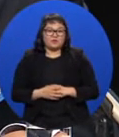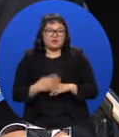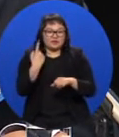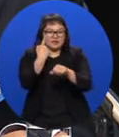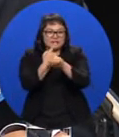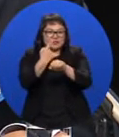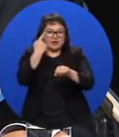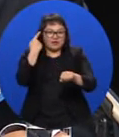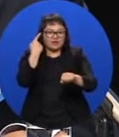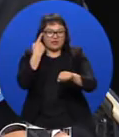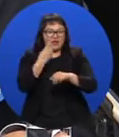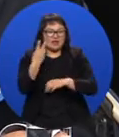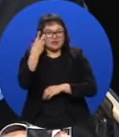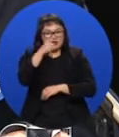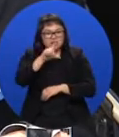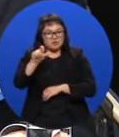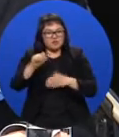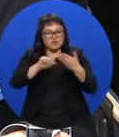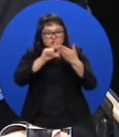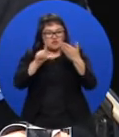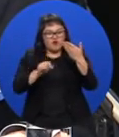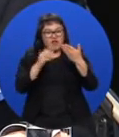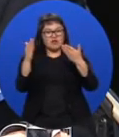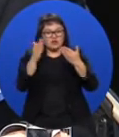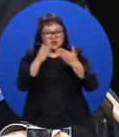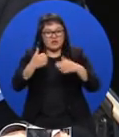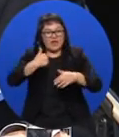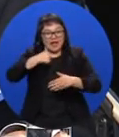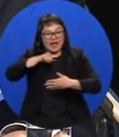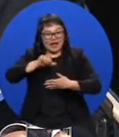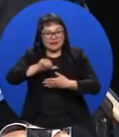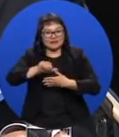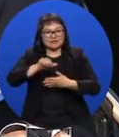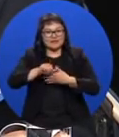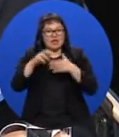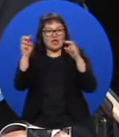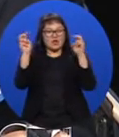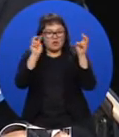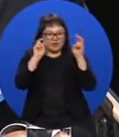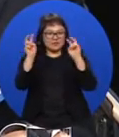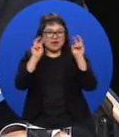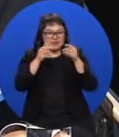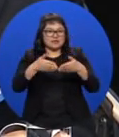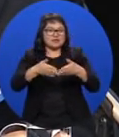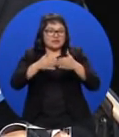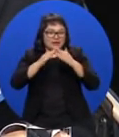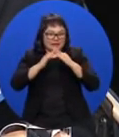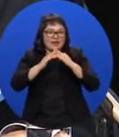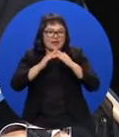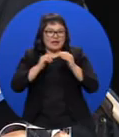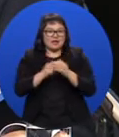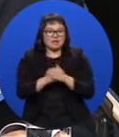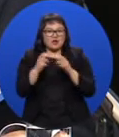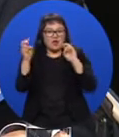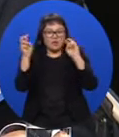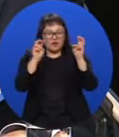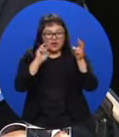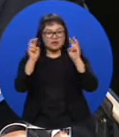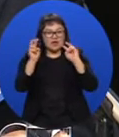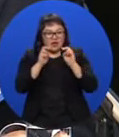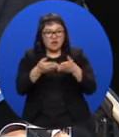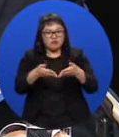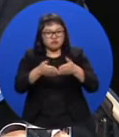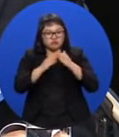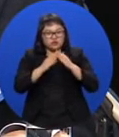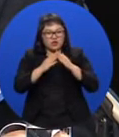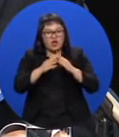작년에 15년도 한 9월 달쯤에 이제 그 아들이 회사를 하나, 법인을 하나 만들겠다고 해서 법인에 출자 전환시켰습니다.